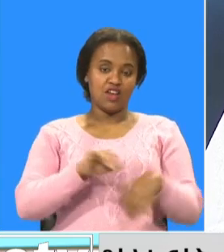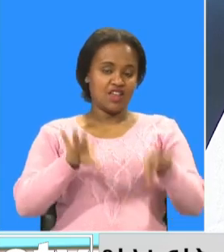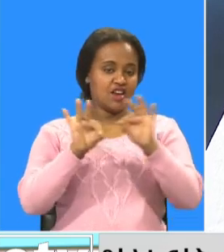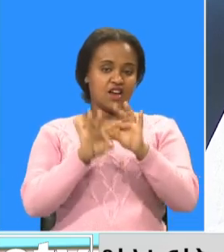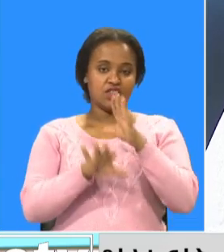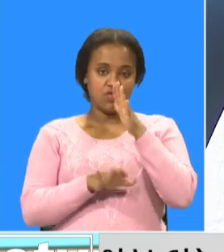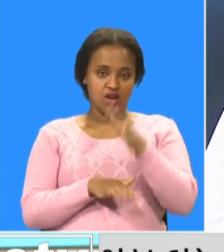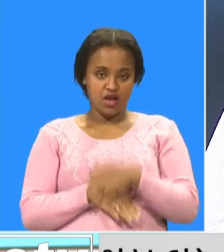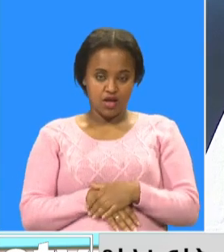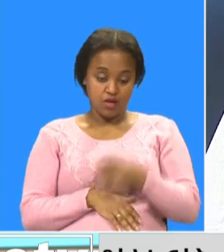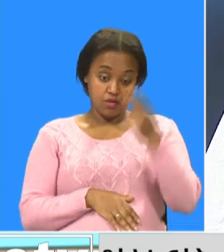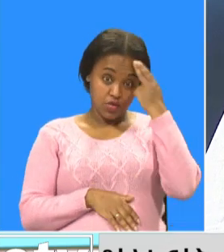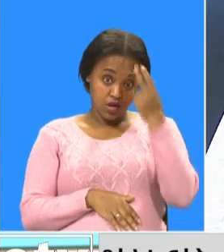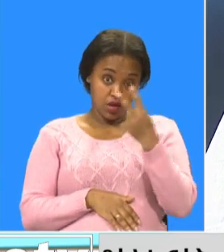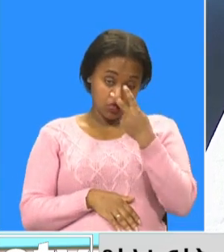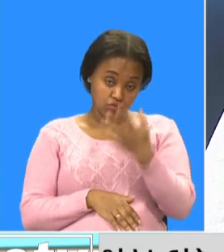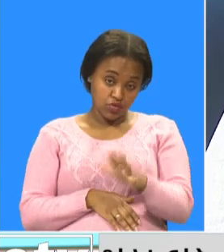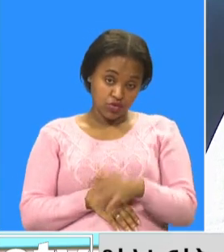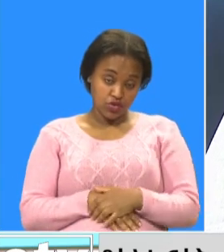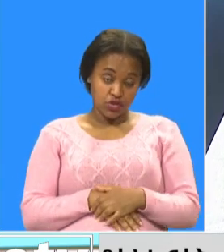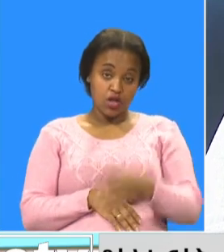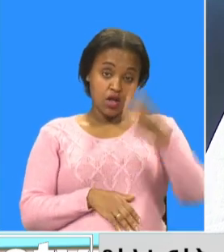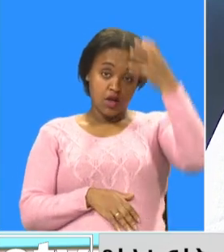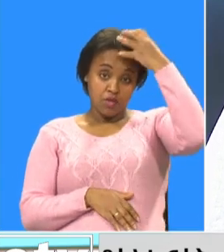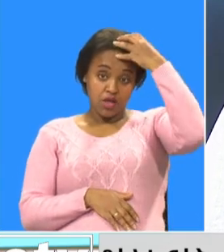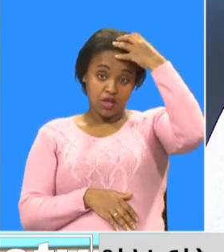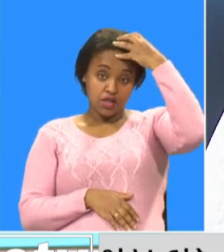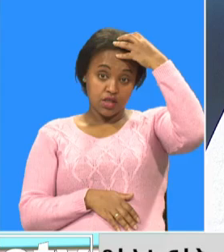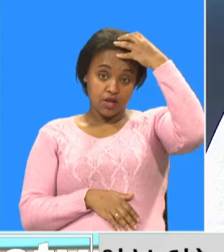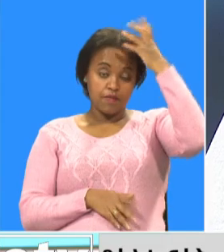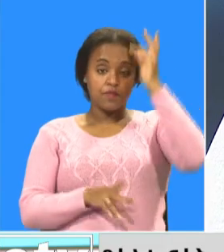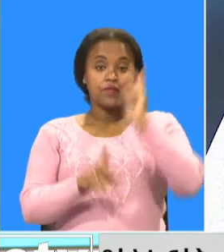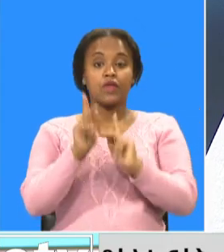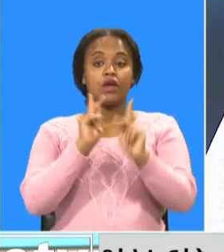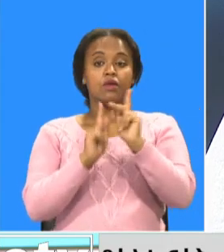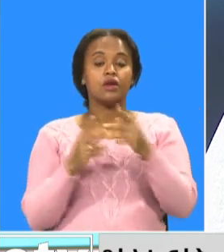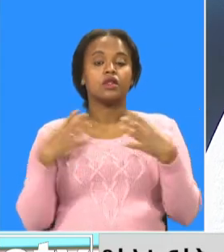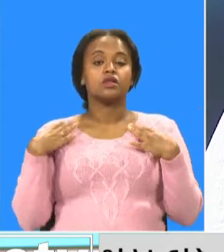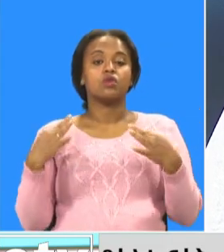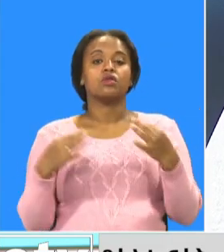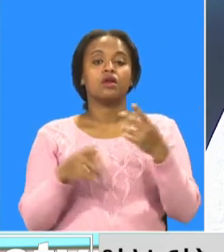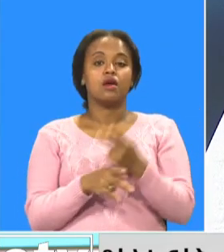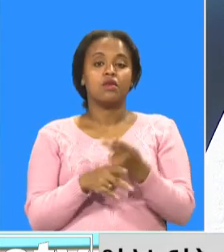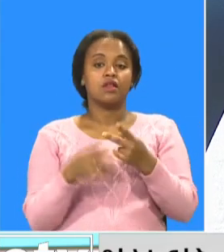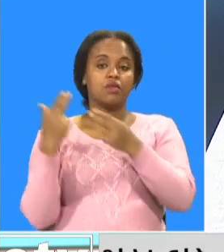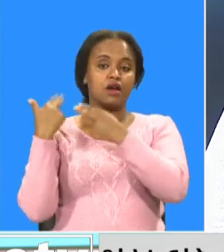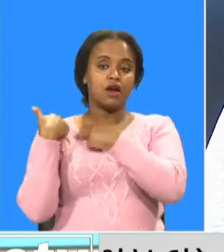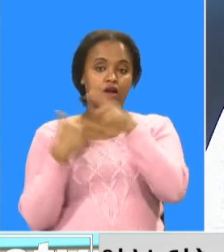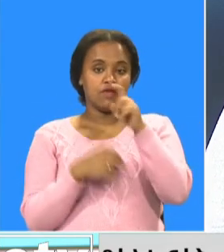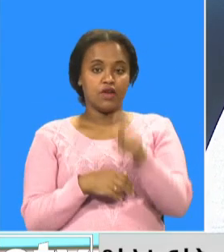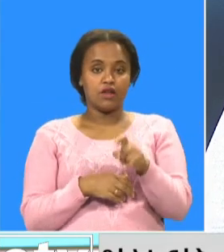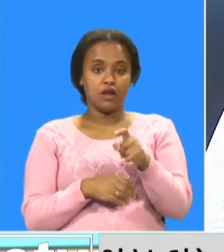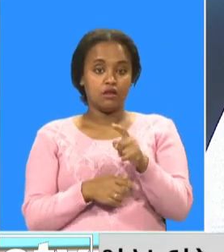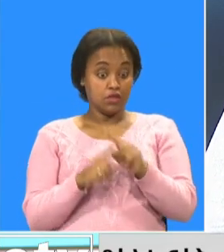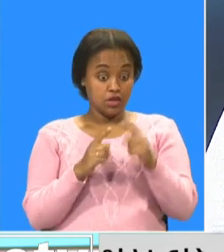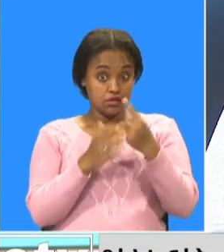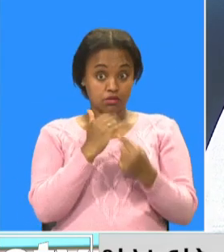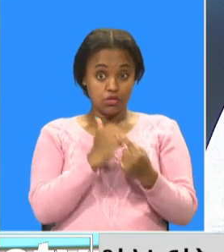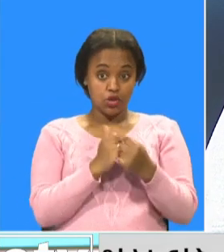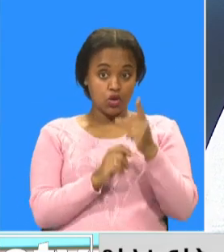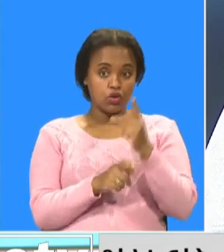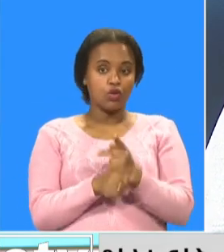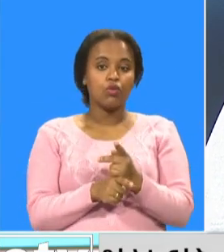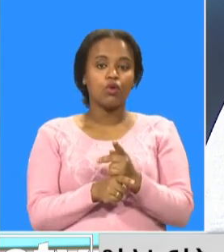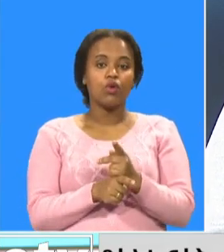አስፈላጊ አይደለም። ምክንያቱም እያየን ነው፣ መንግስት የህብረተሰቡን ጤና የመጠበቅ ኃላፊነት አለበት፣ ግን ብቻውን